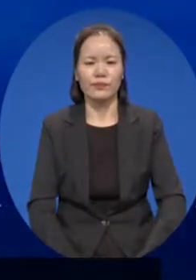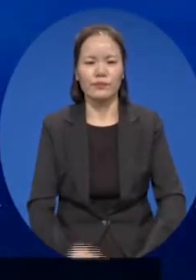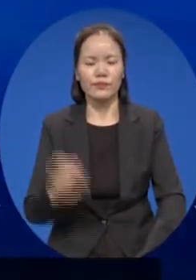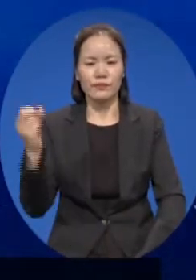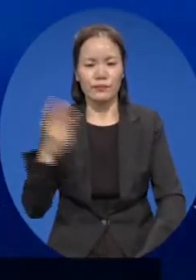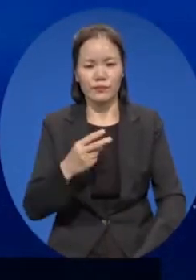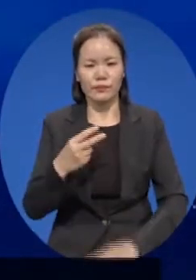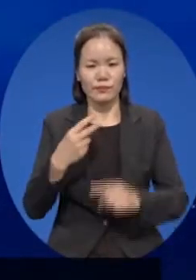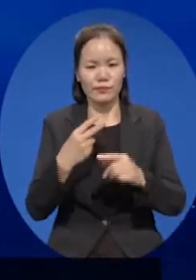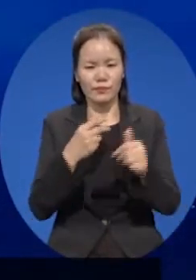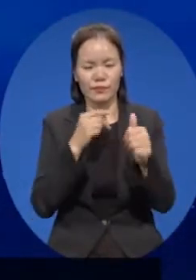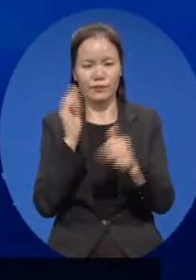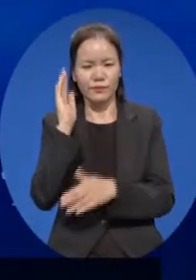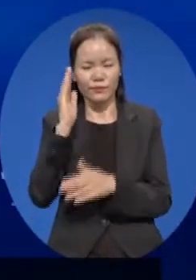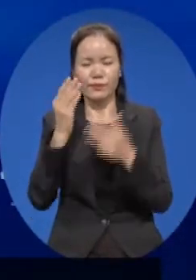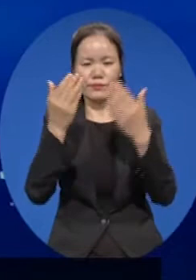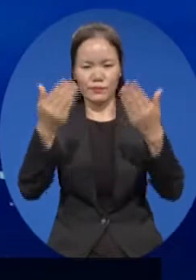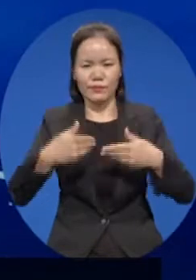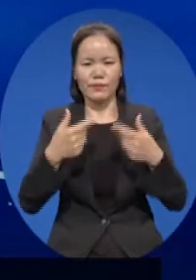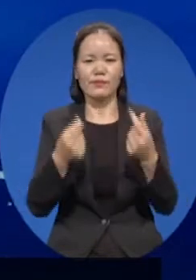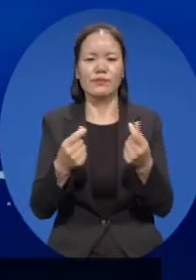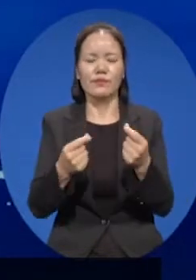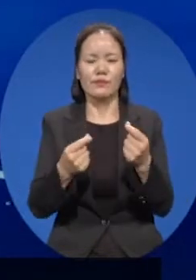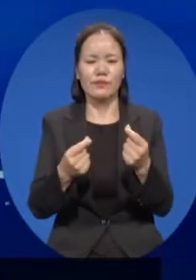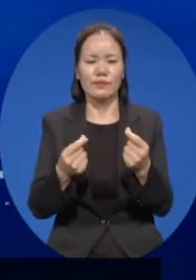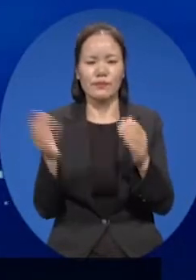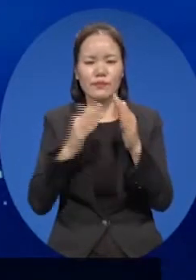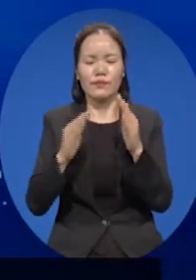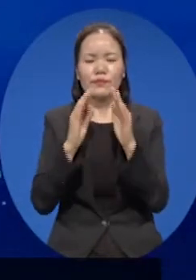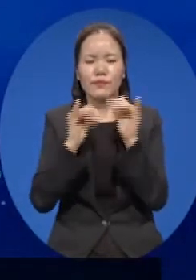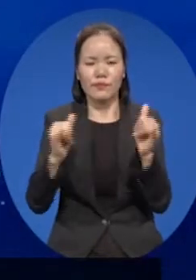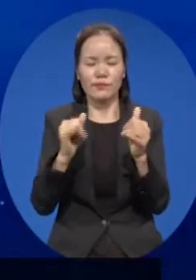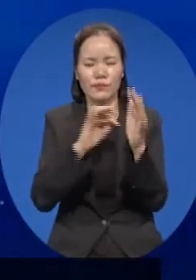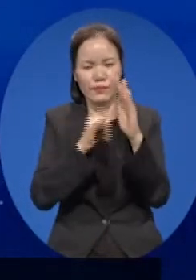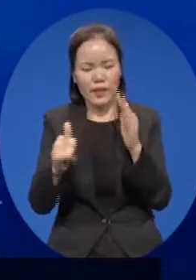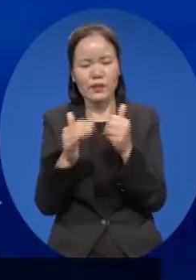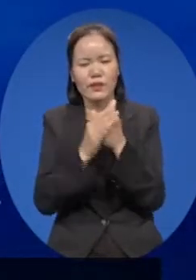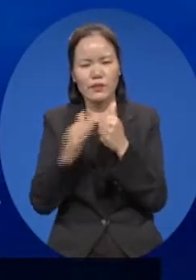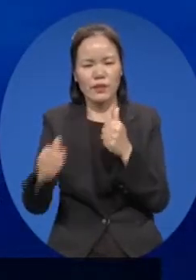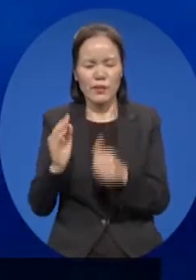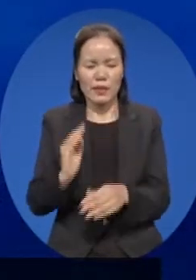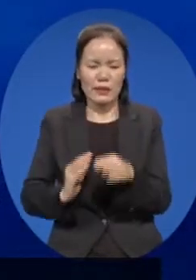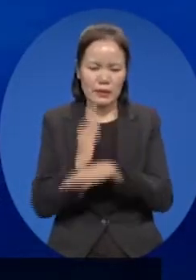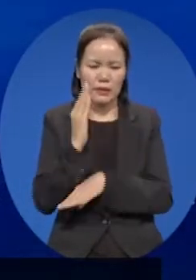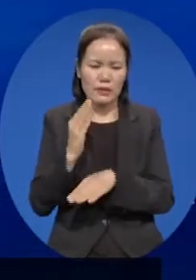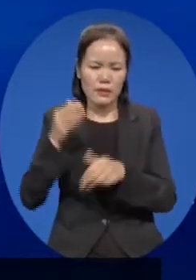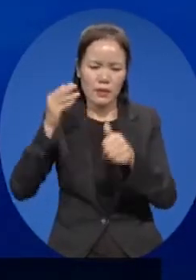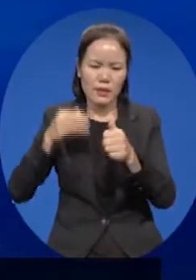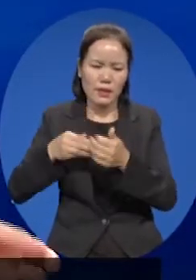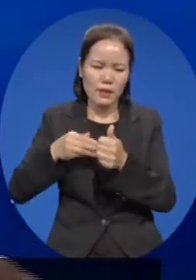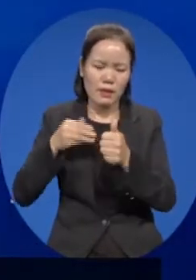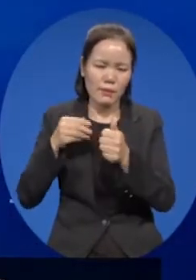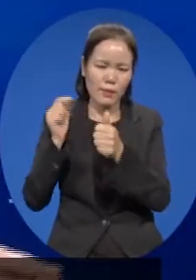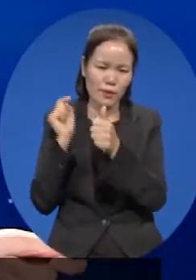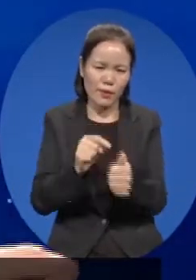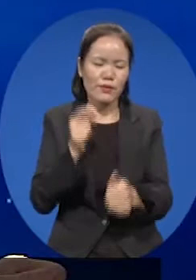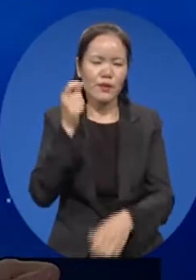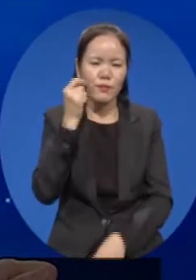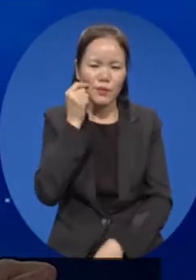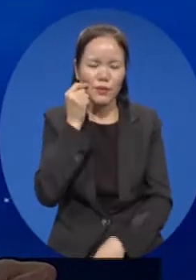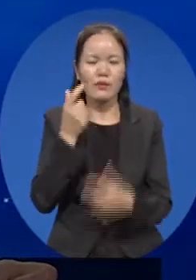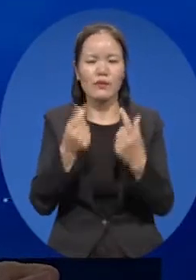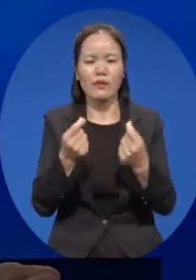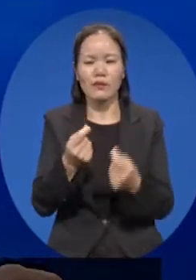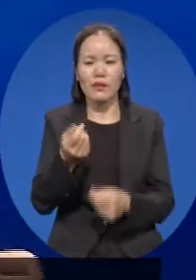방금 평론가님 말씀하신 대로 공인의 가족이라고 해서 이 같은 부분에 대해서 과도하게 요구할 수도 없다 이런 얘기가 나오기도 하는데 전